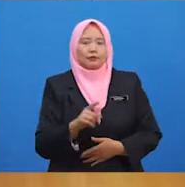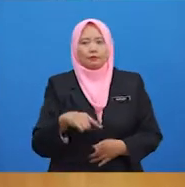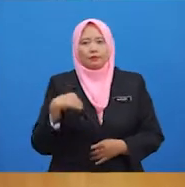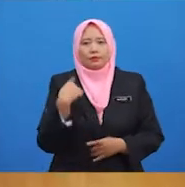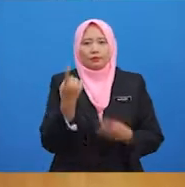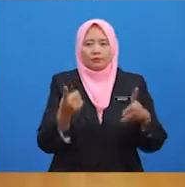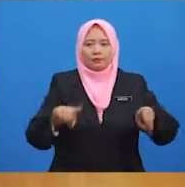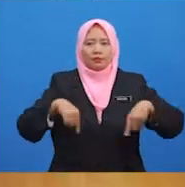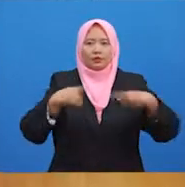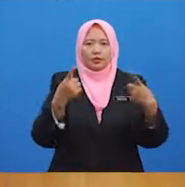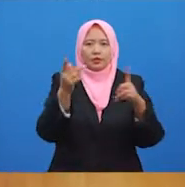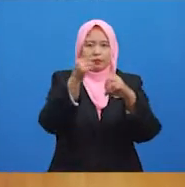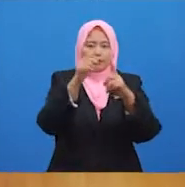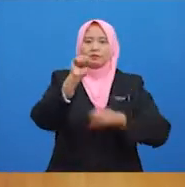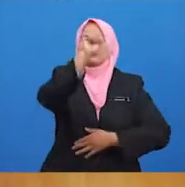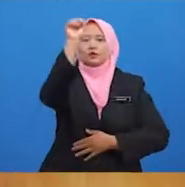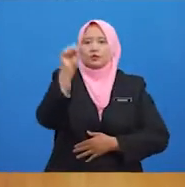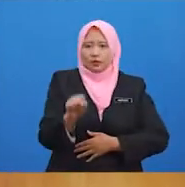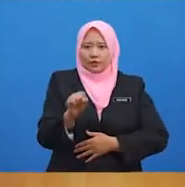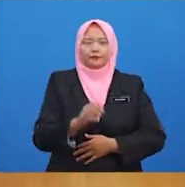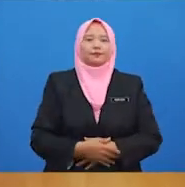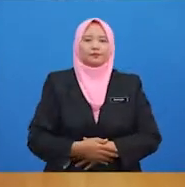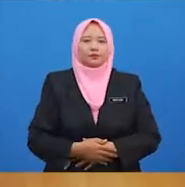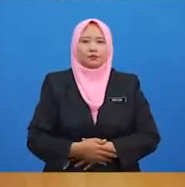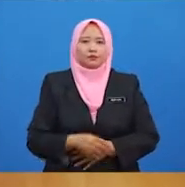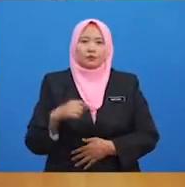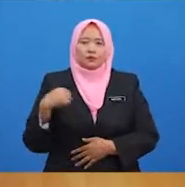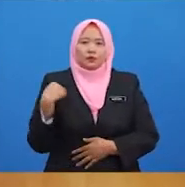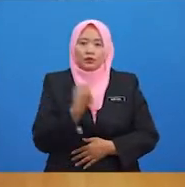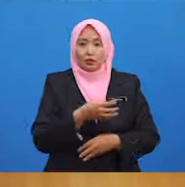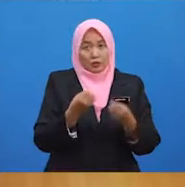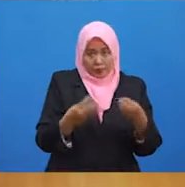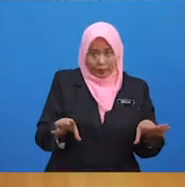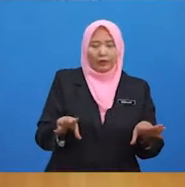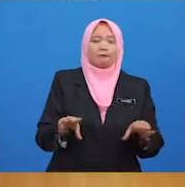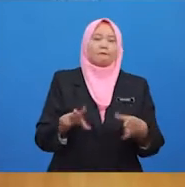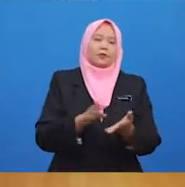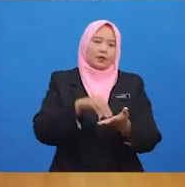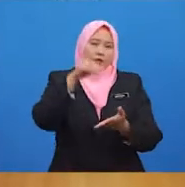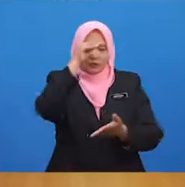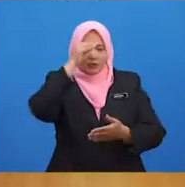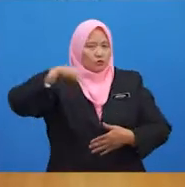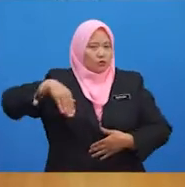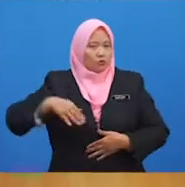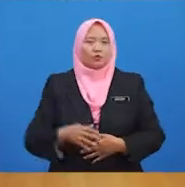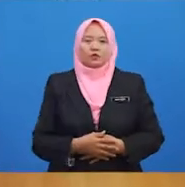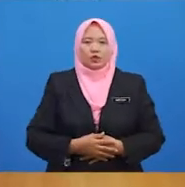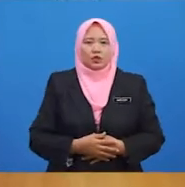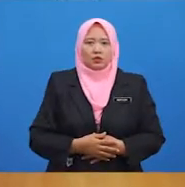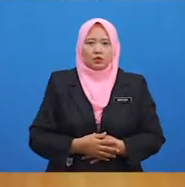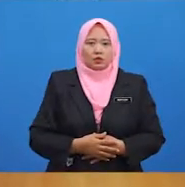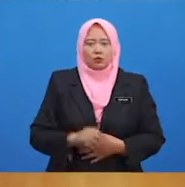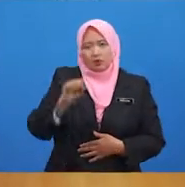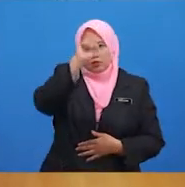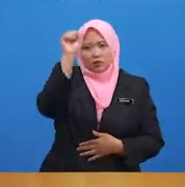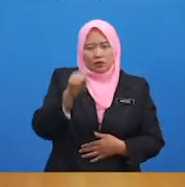aspek persoalan. Seperti yang telah kita pelajari sebelum ini, persoalan merupakan isu